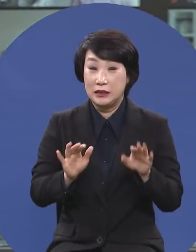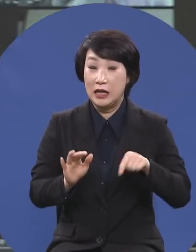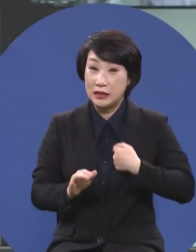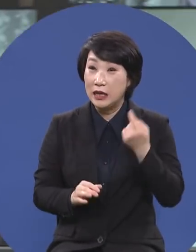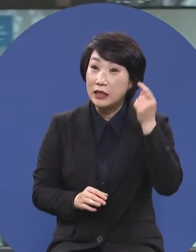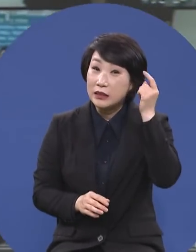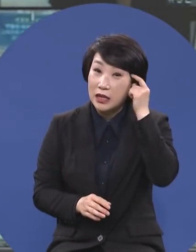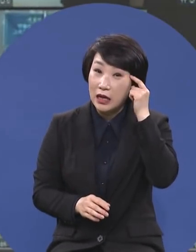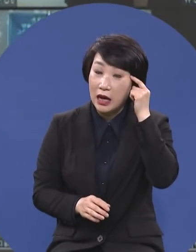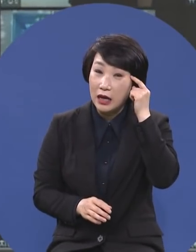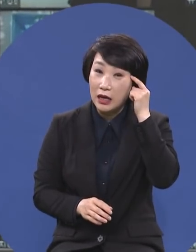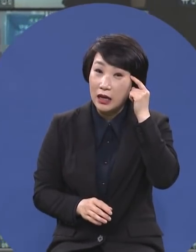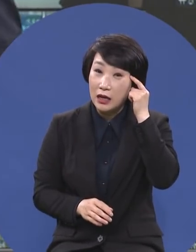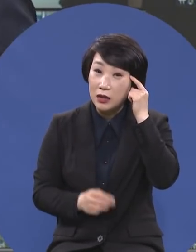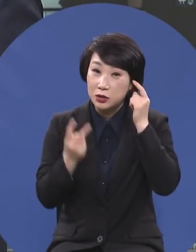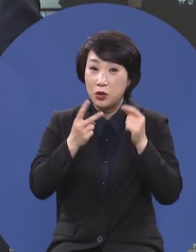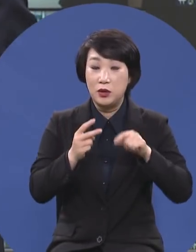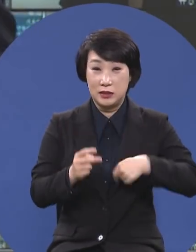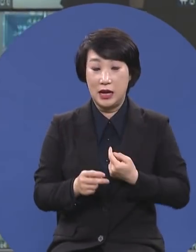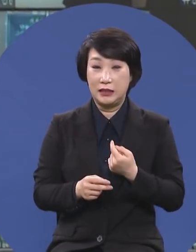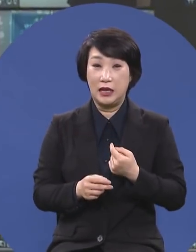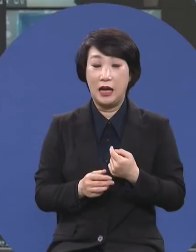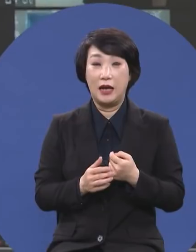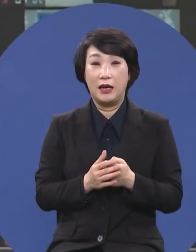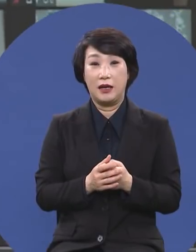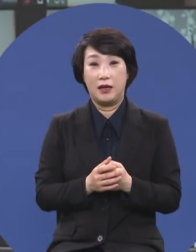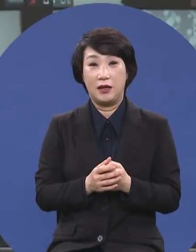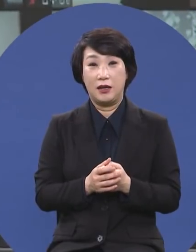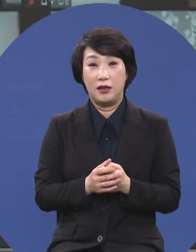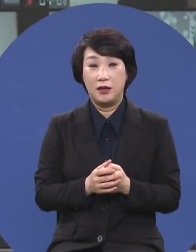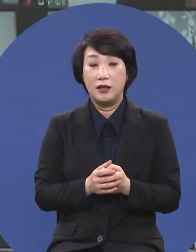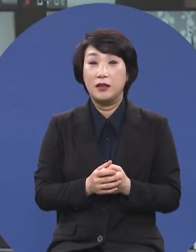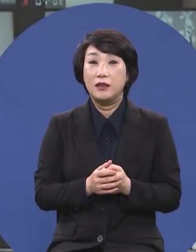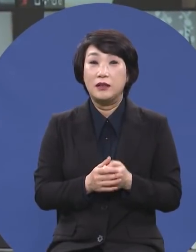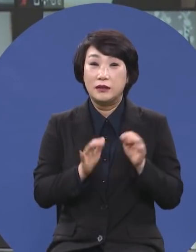자기 생각과 자기